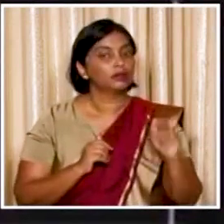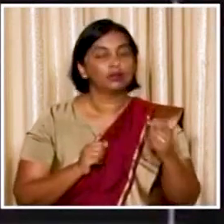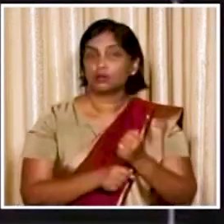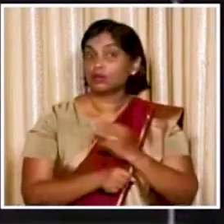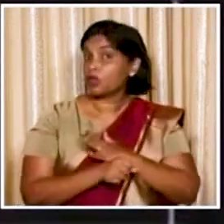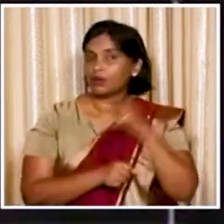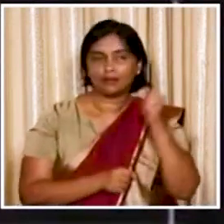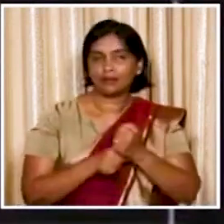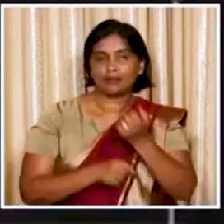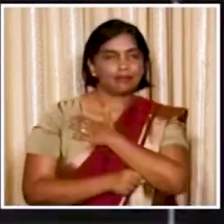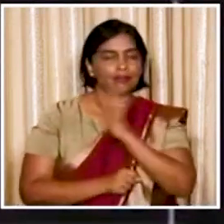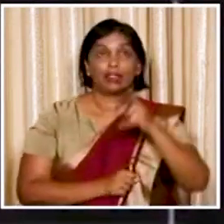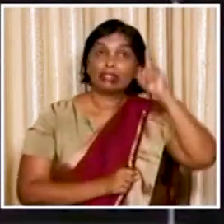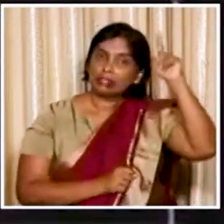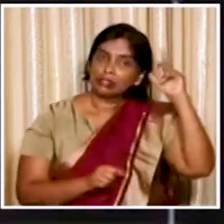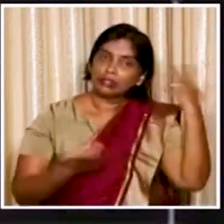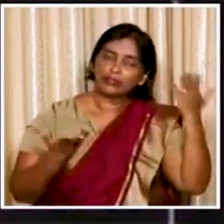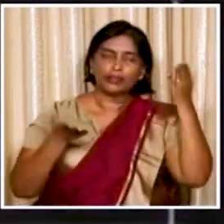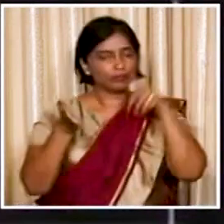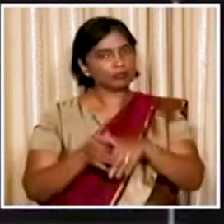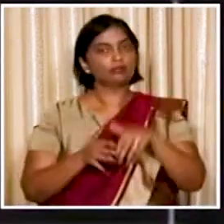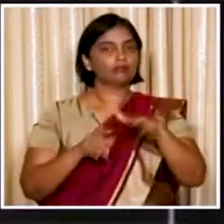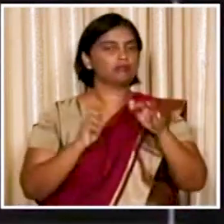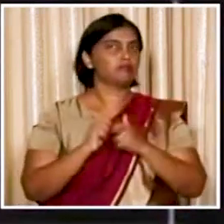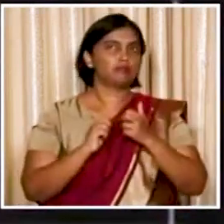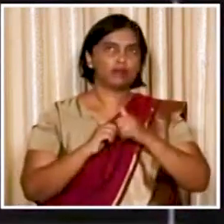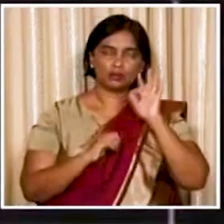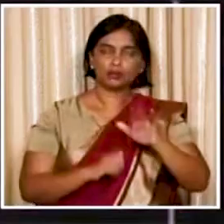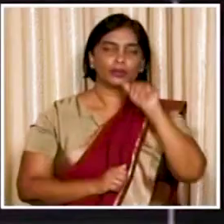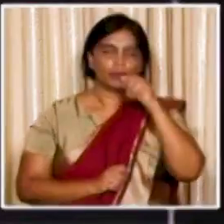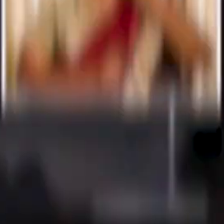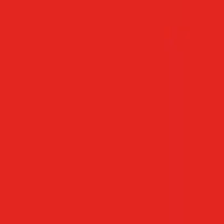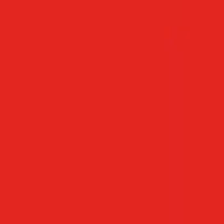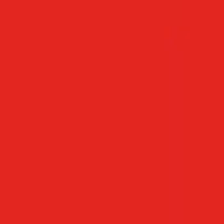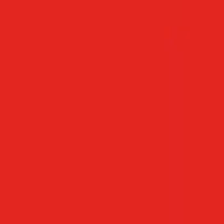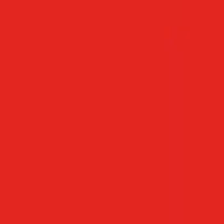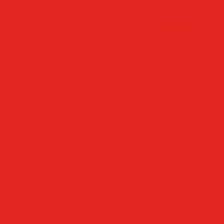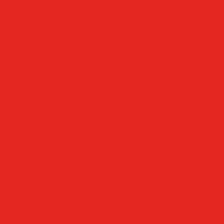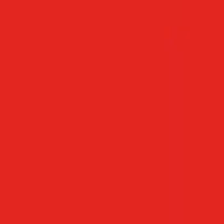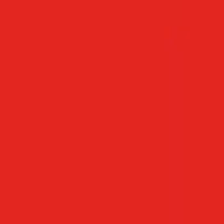ගෝඨාභය නෙමේ ශක්‍රදේවයන් වහන්සේ සිටියත් මේ තත්ත්වය ඇතිවෙන බව අත්‍යවශ්‍යම අපි කවුරුත් දැනගන්න ඕනේ